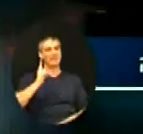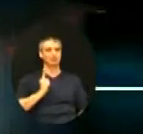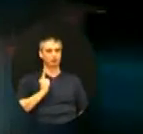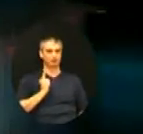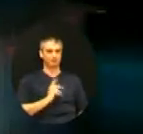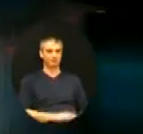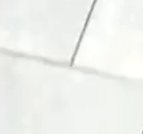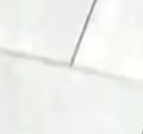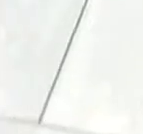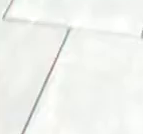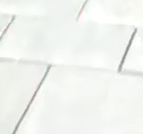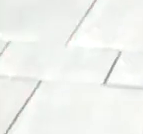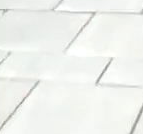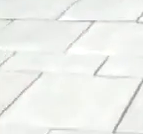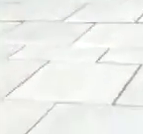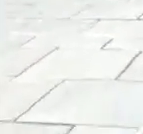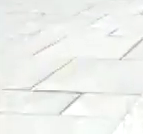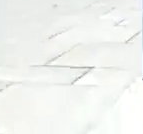האישית.